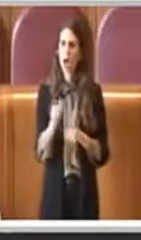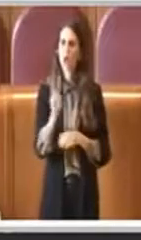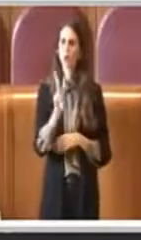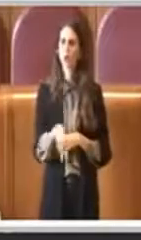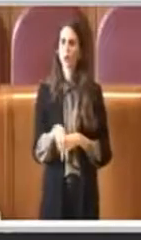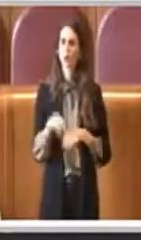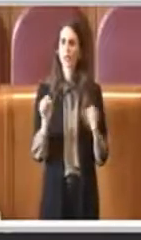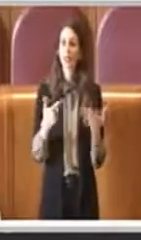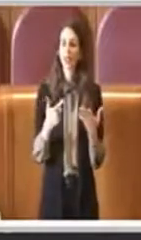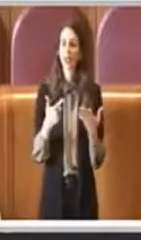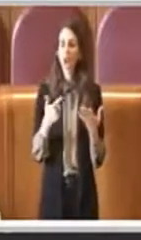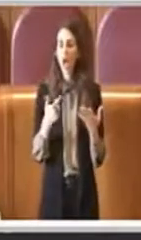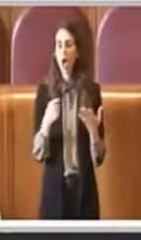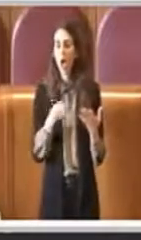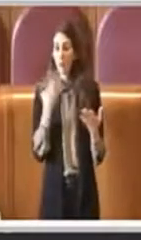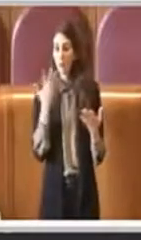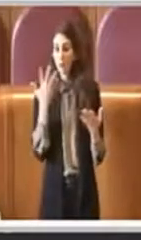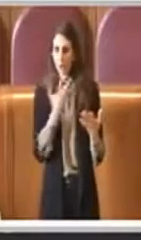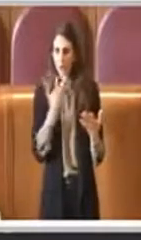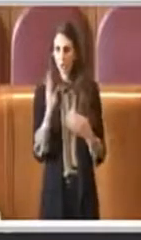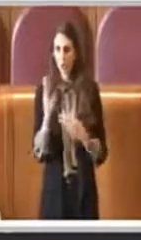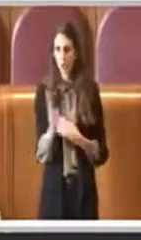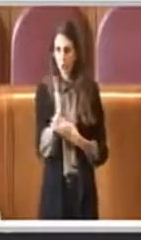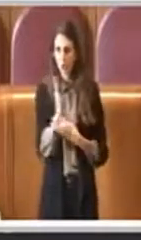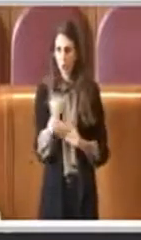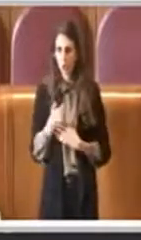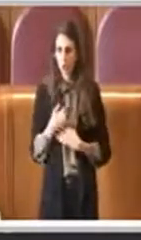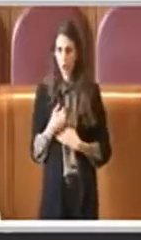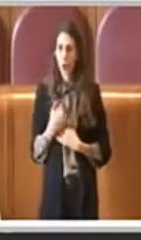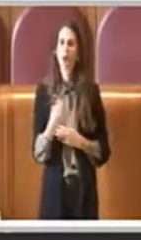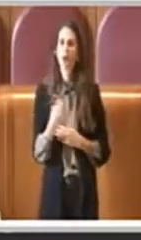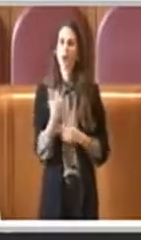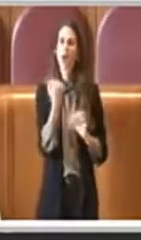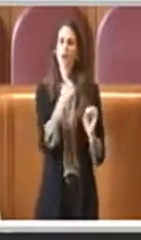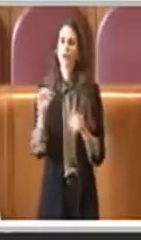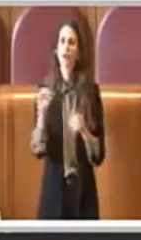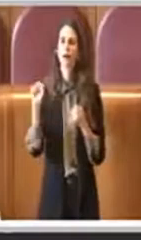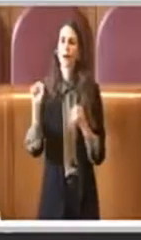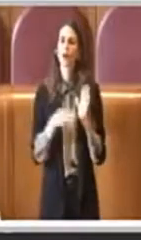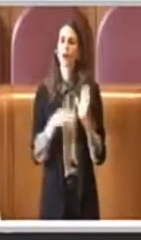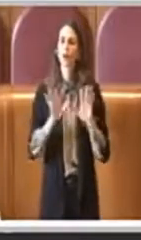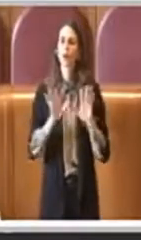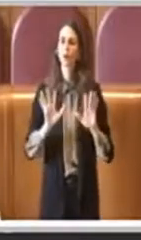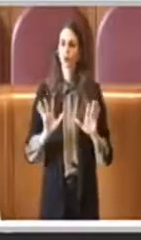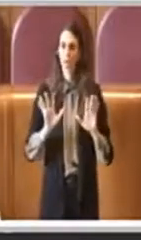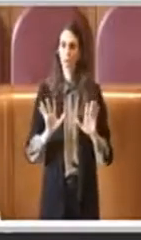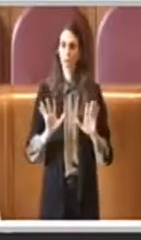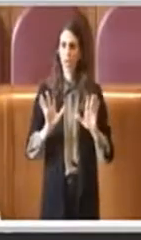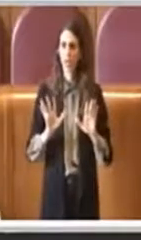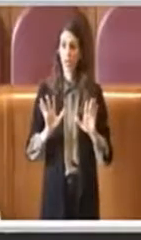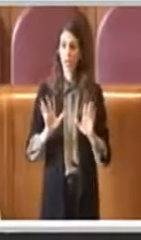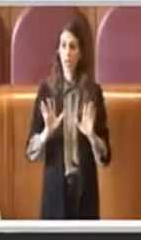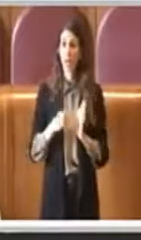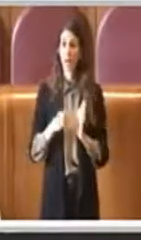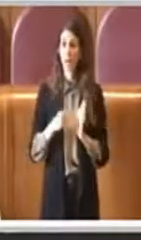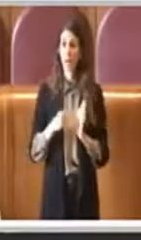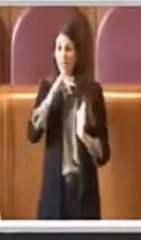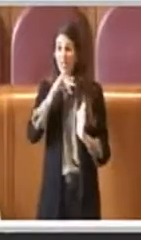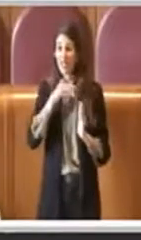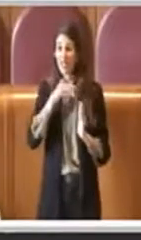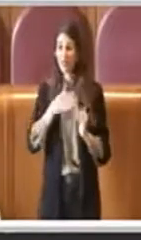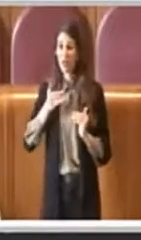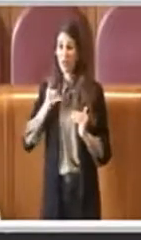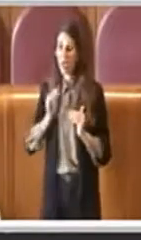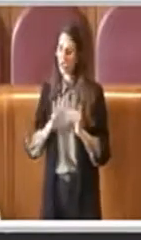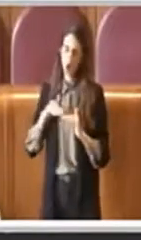2017, chiedo venia, dovessi sbagliare, però ad ogni modo era il famoso articolo 10 che superava l'emendamento Lanzillotta,